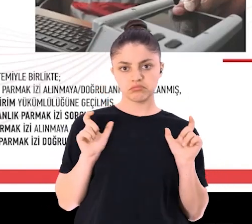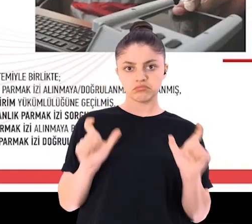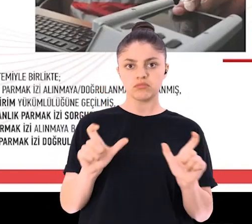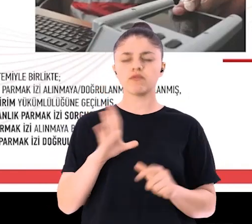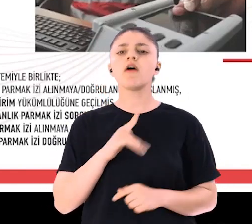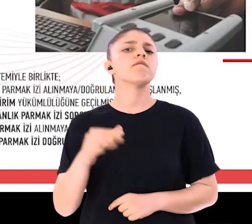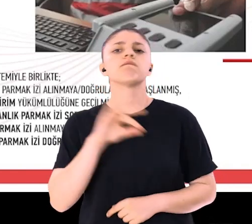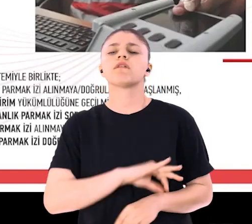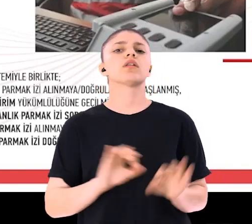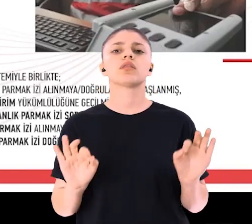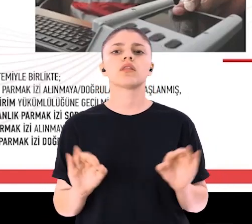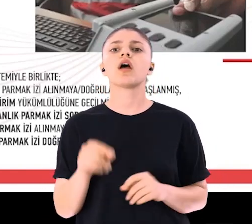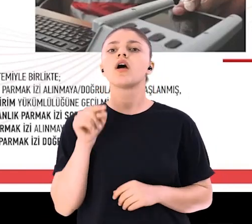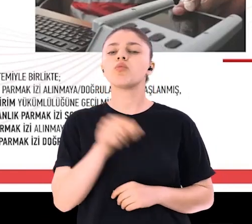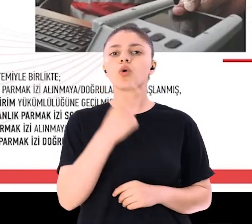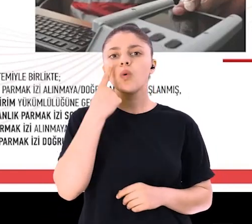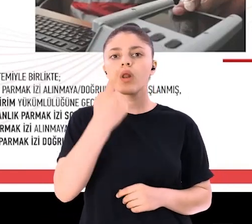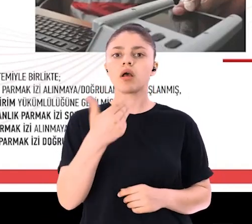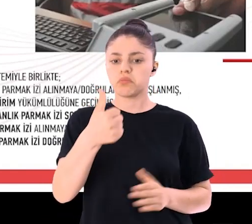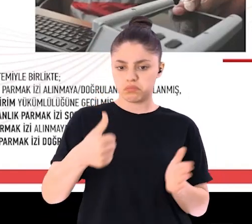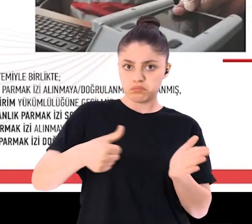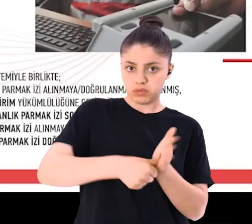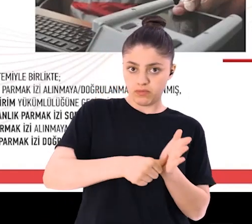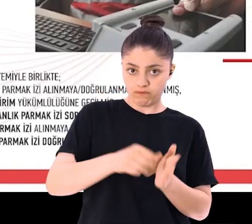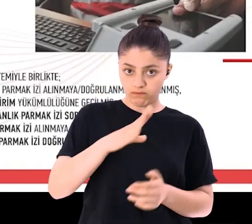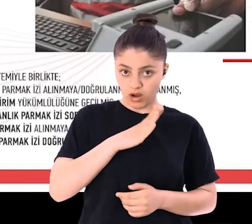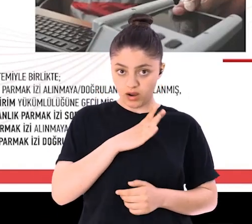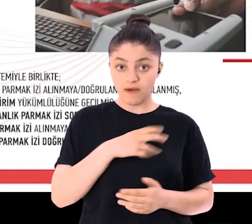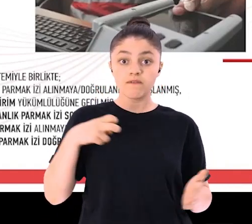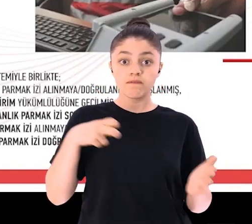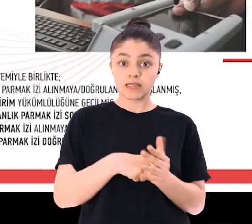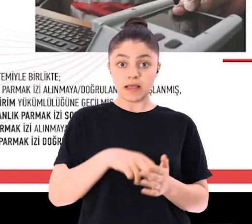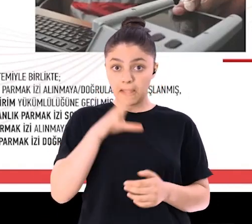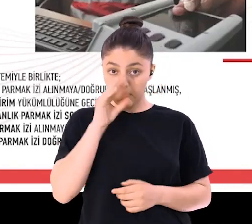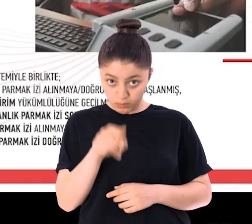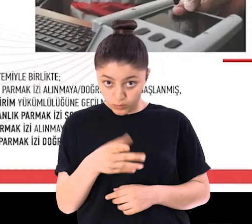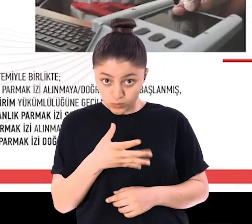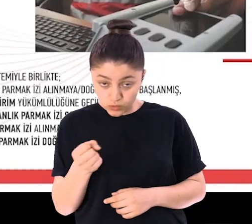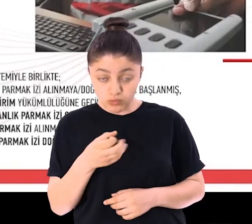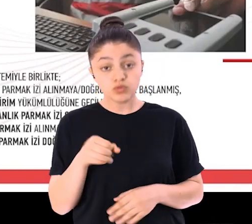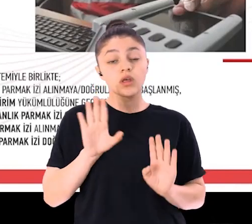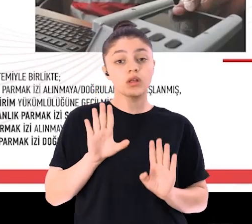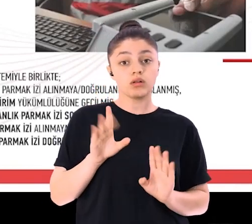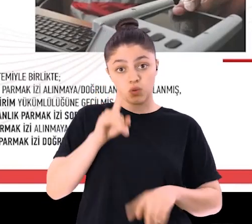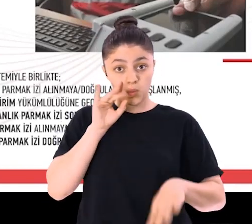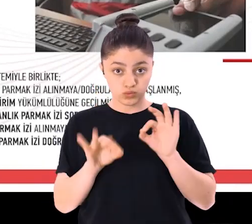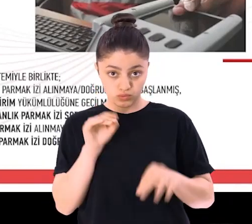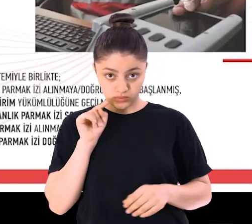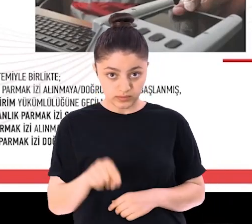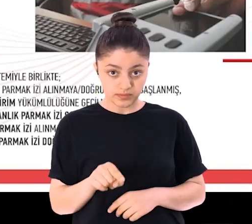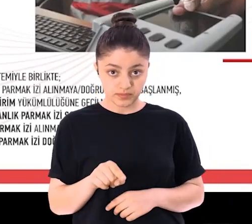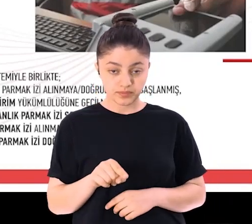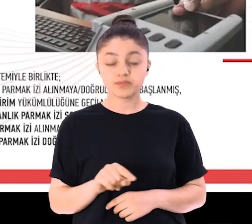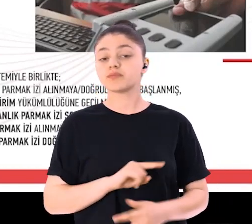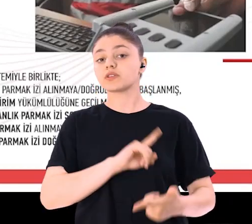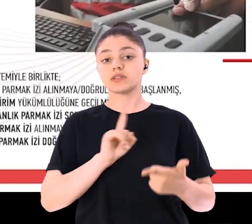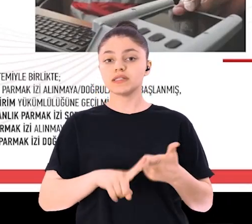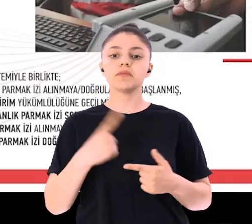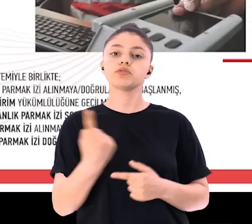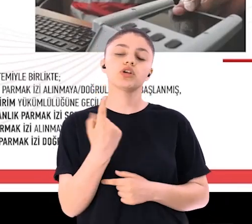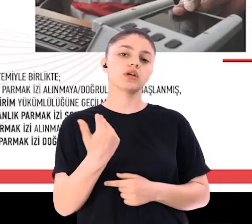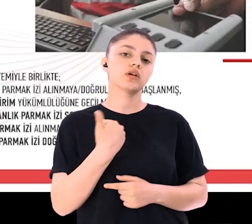kurduk. Şimdi bu neyi sağlayacak onu da söyleyeceğim. Buradan gelirken de parmak izini veriyor. Acaba vize alan kişi mi bu kişi diye. Bir, burada kontrol